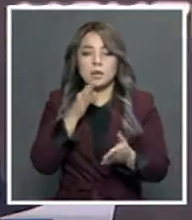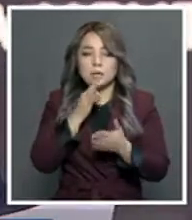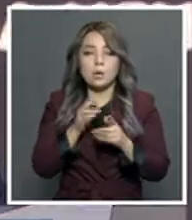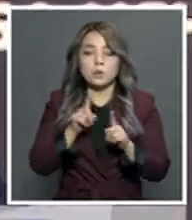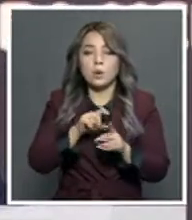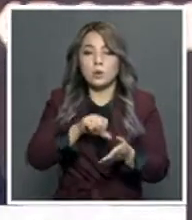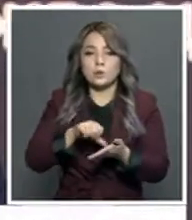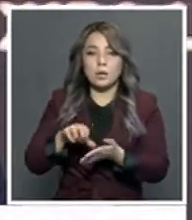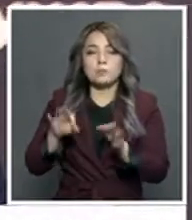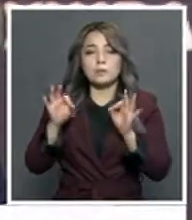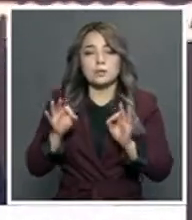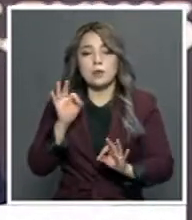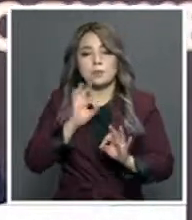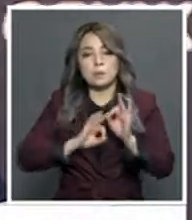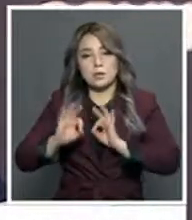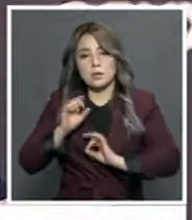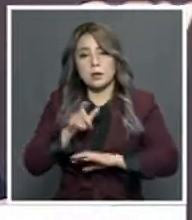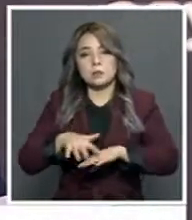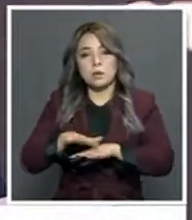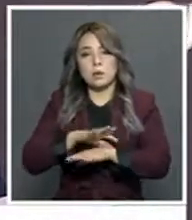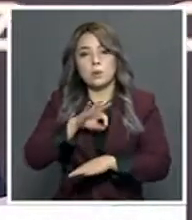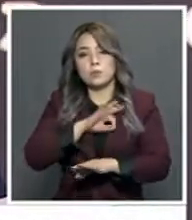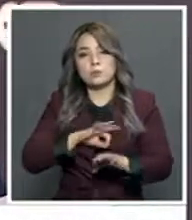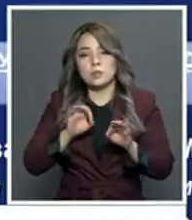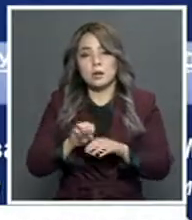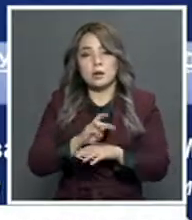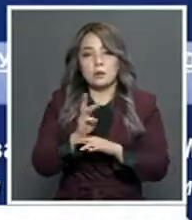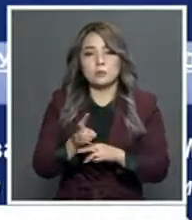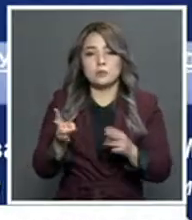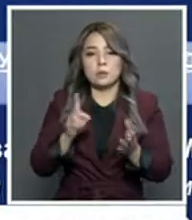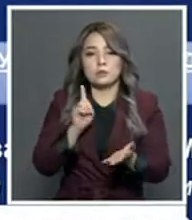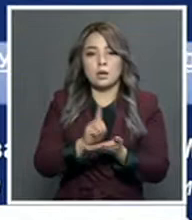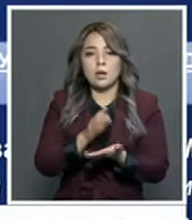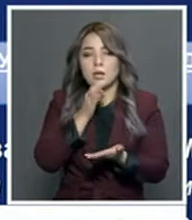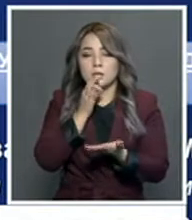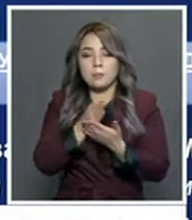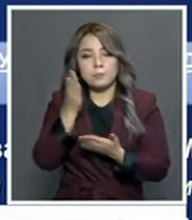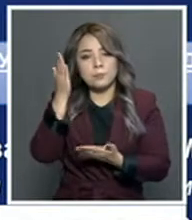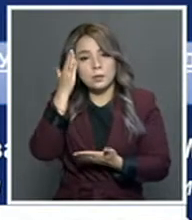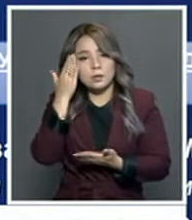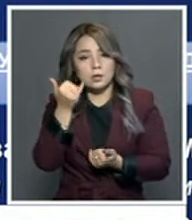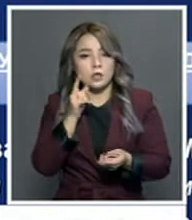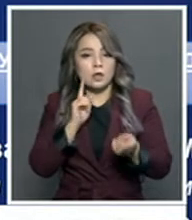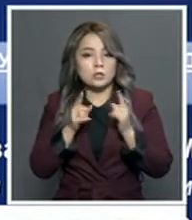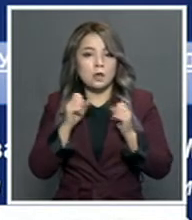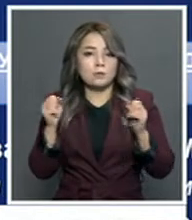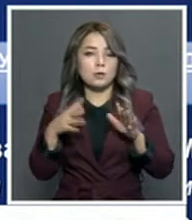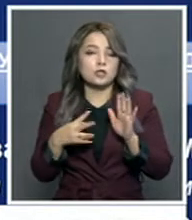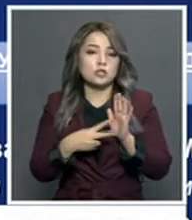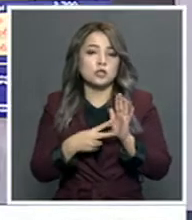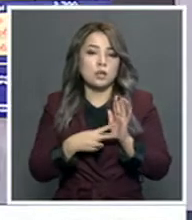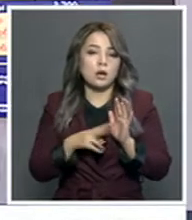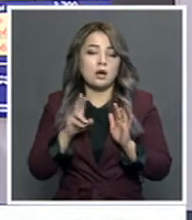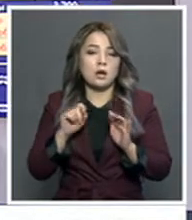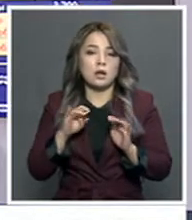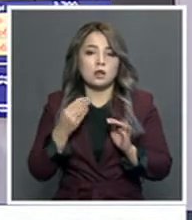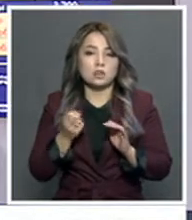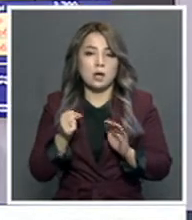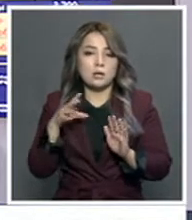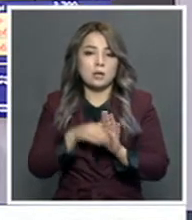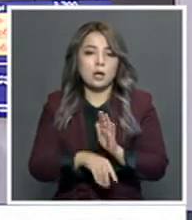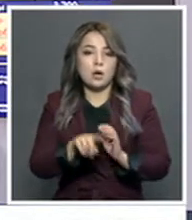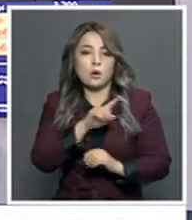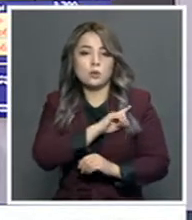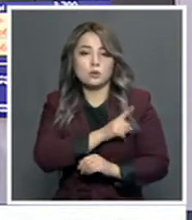мұндай әдіс препараттардың халыққа қолжетімділігін қамтамасыз етеді деген пікірде. Жаңашылдық 7 қарашадан бастап күшіне енеді,